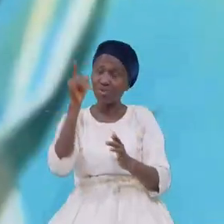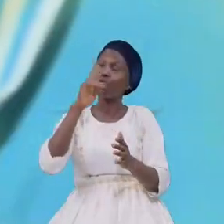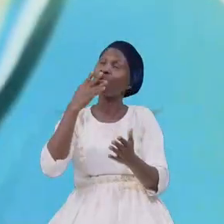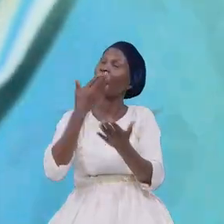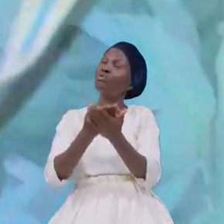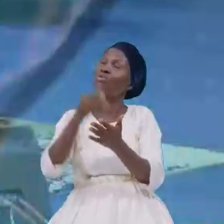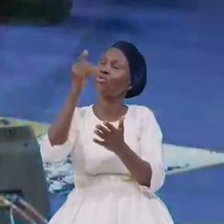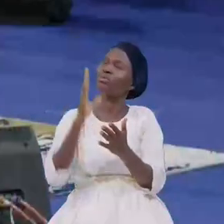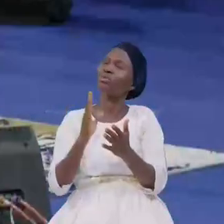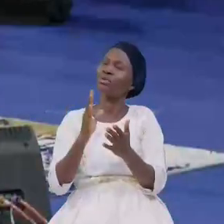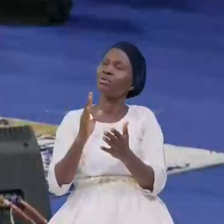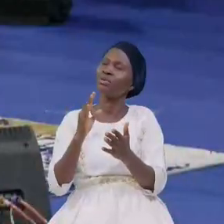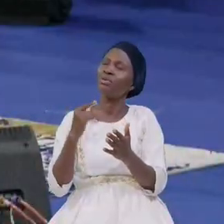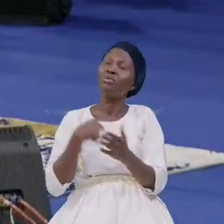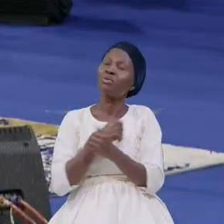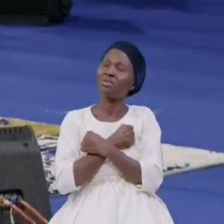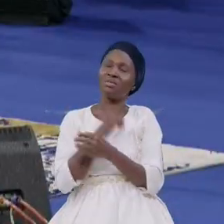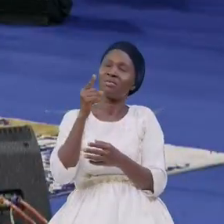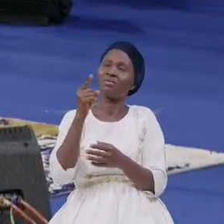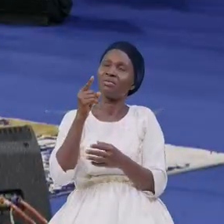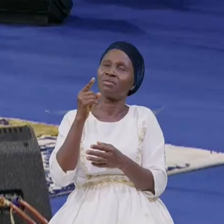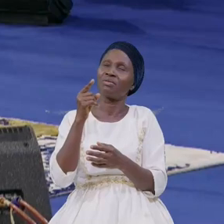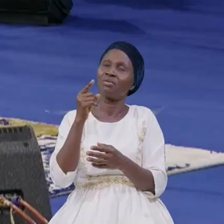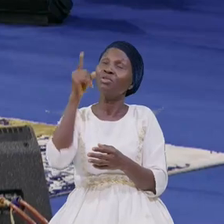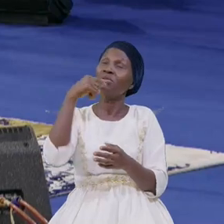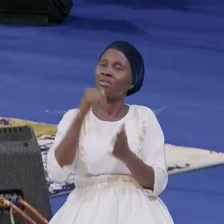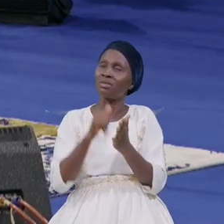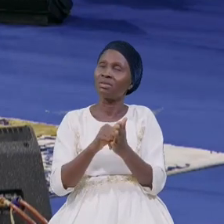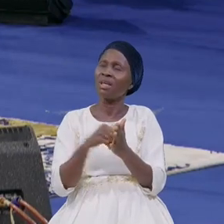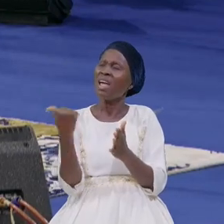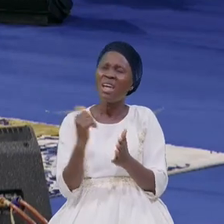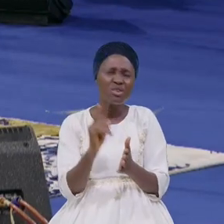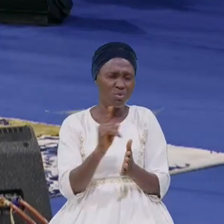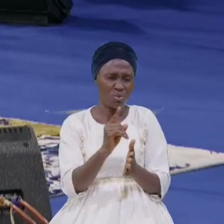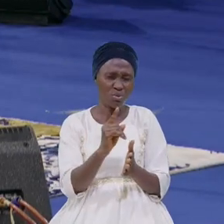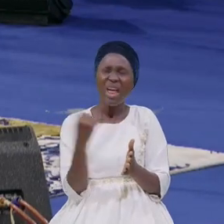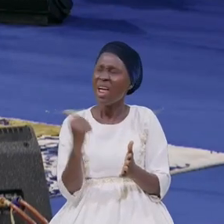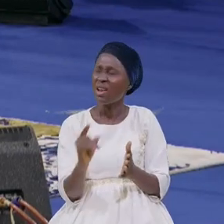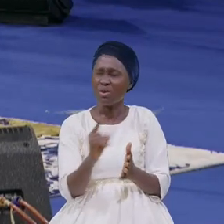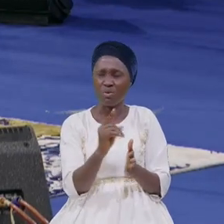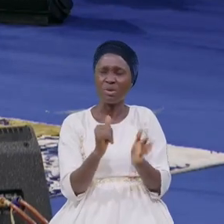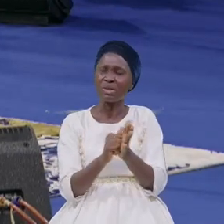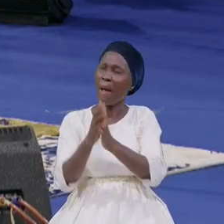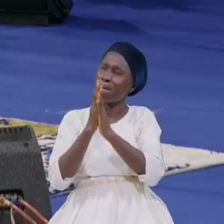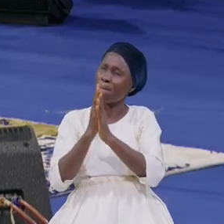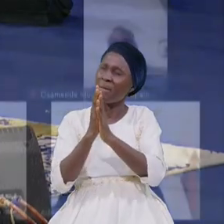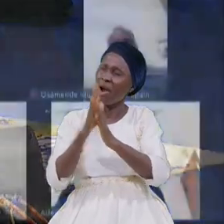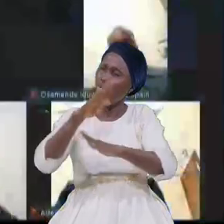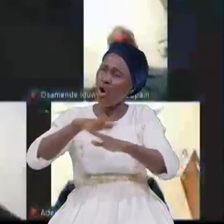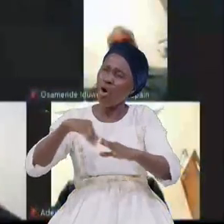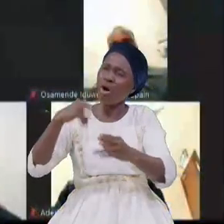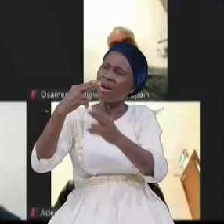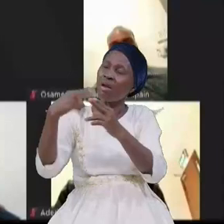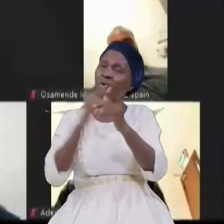bon Dieu, le Dieu aimable, gracieux. Tu as dit que quiconque invoquera le nom du Seigneur